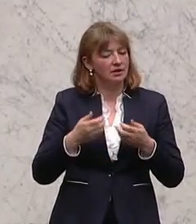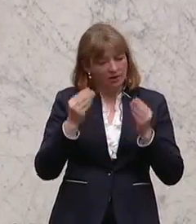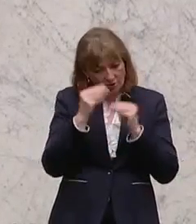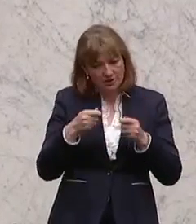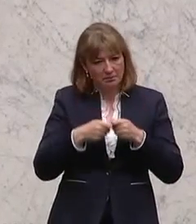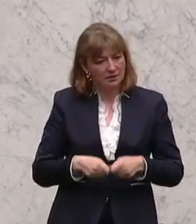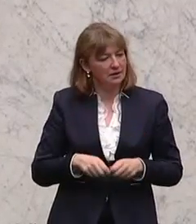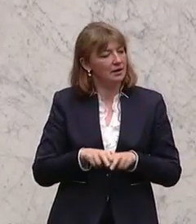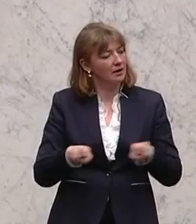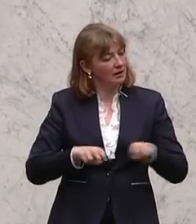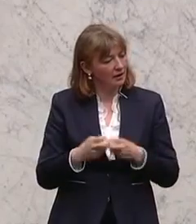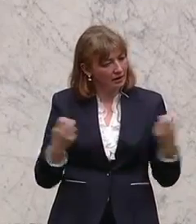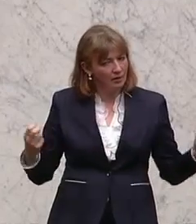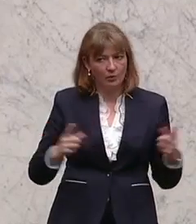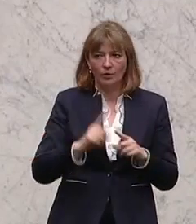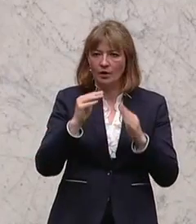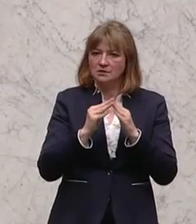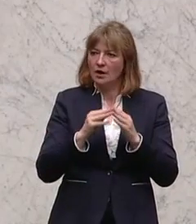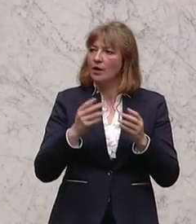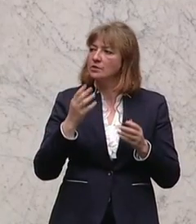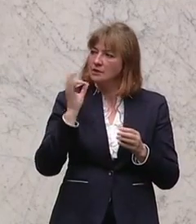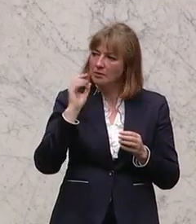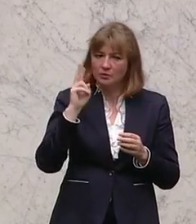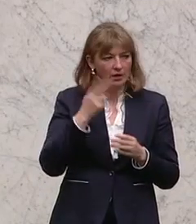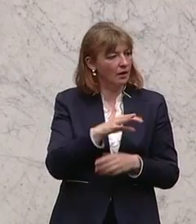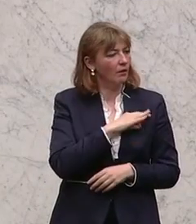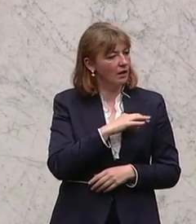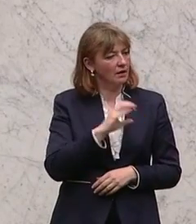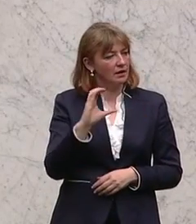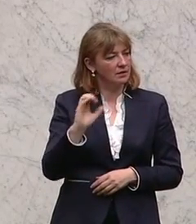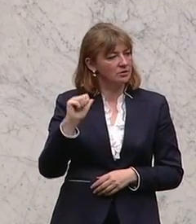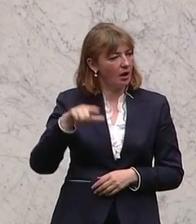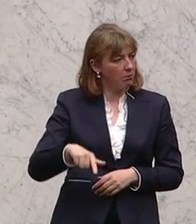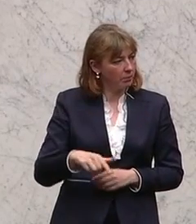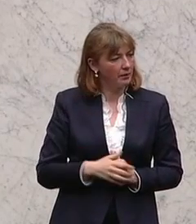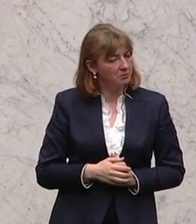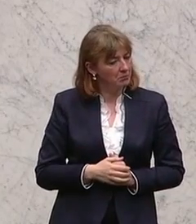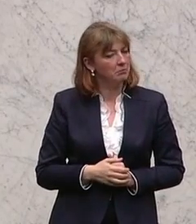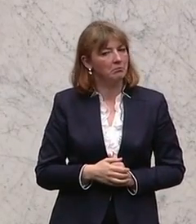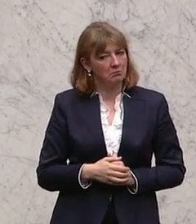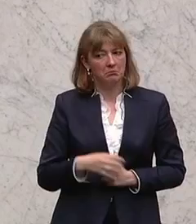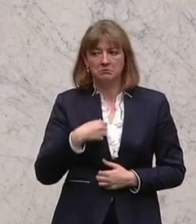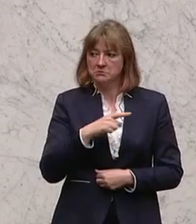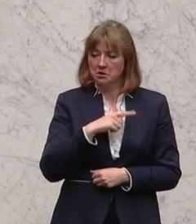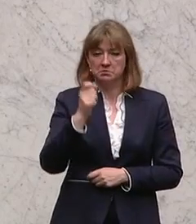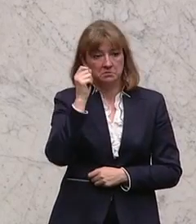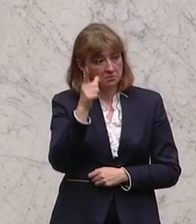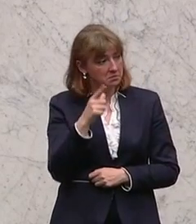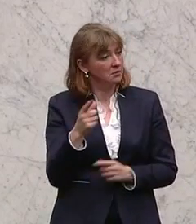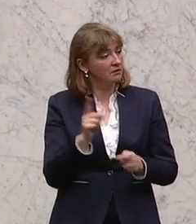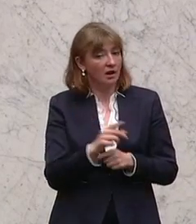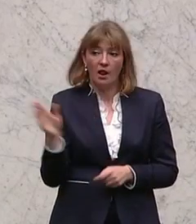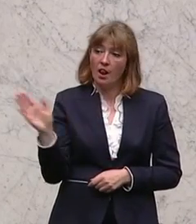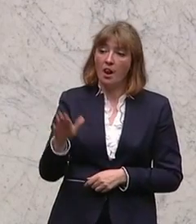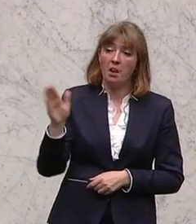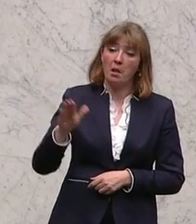Bundesregierung, Hohes Haus, meine Damen und Herren. Herr Kollege Chapp, mit großem Staunen habe ich gehört, das Loblied auf den